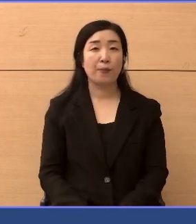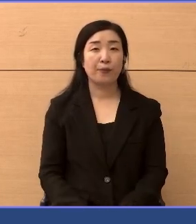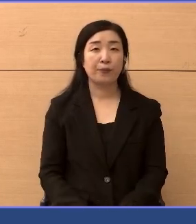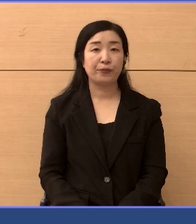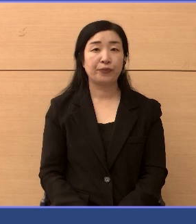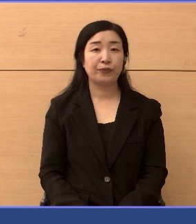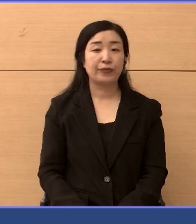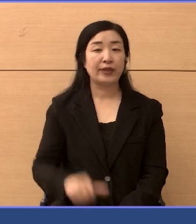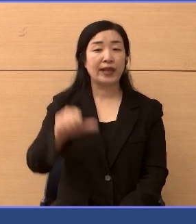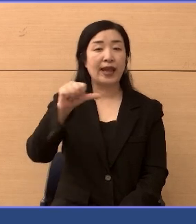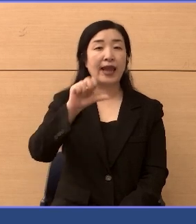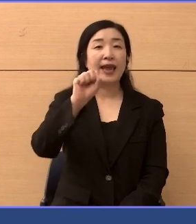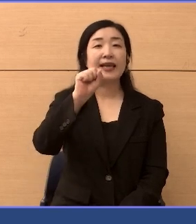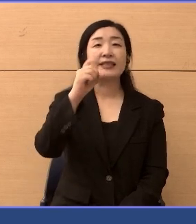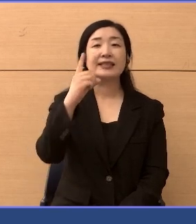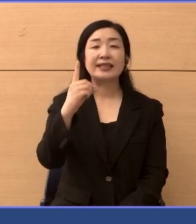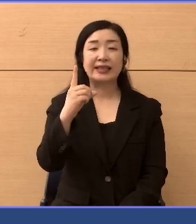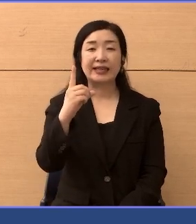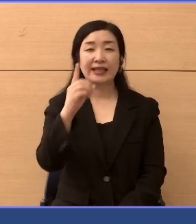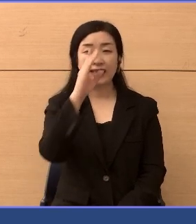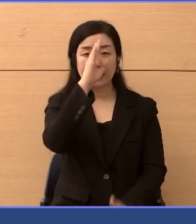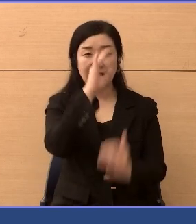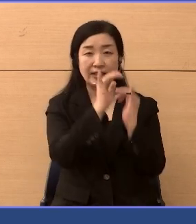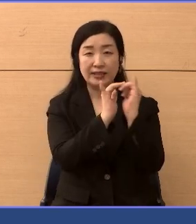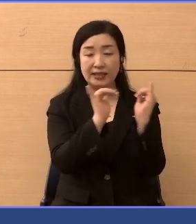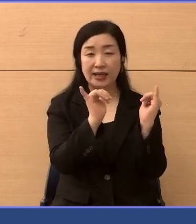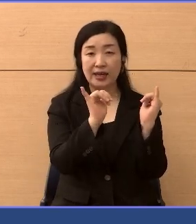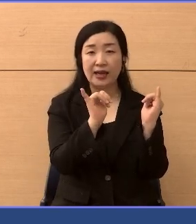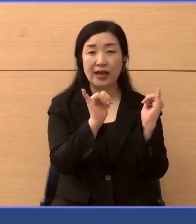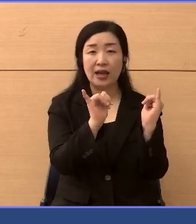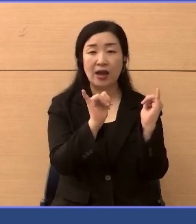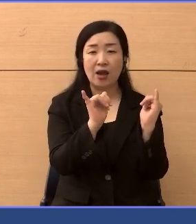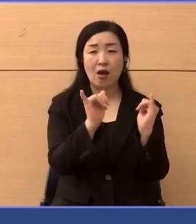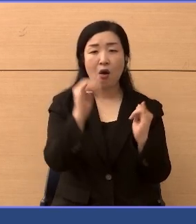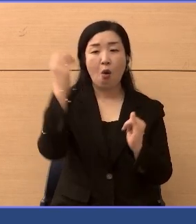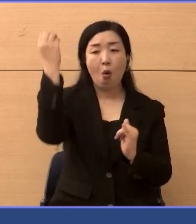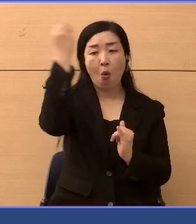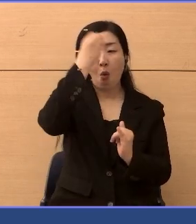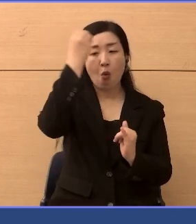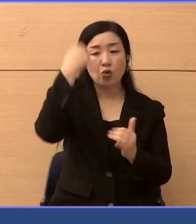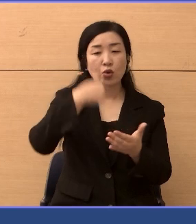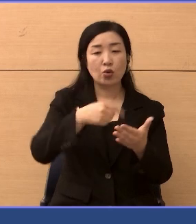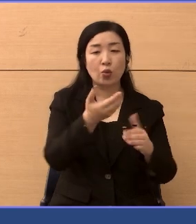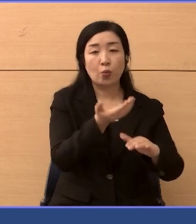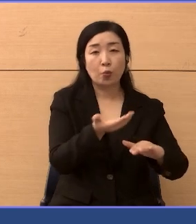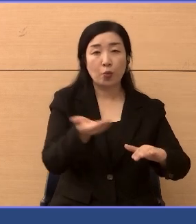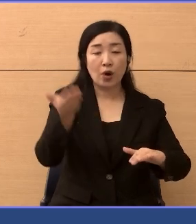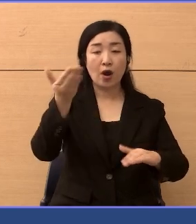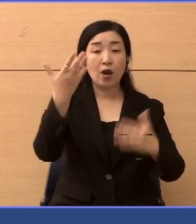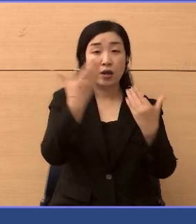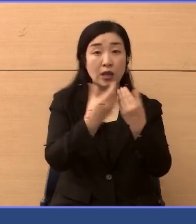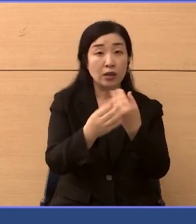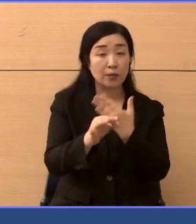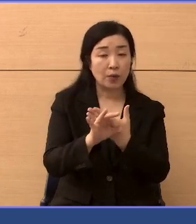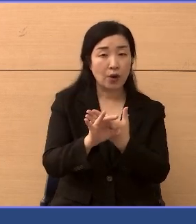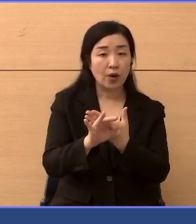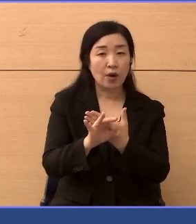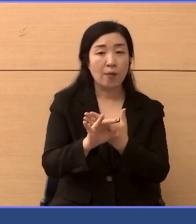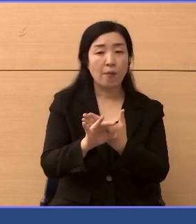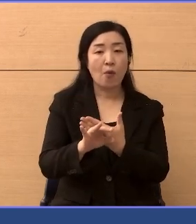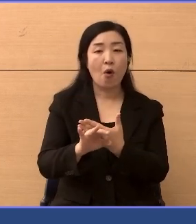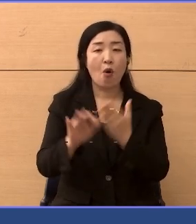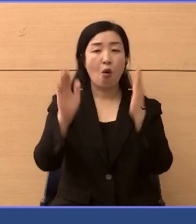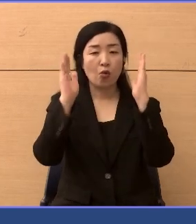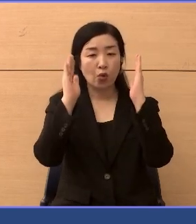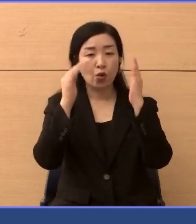ASD either ASD into higher 환자에서 education in the form of 고등교육으로 courses 넘어가거나 or 예를 들어서 colleges or